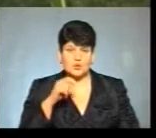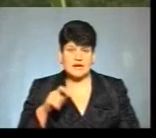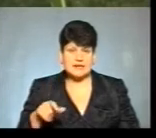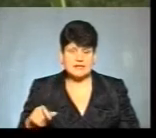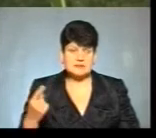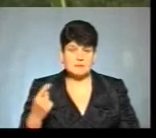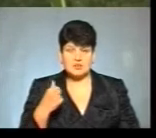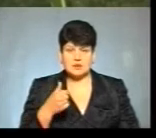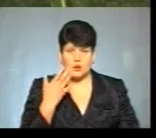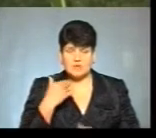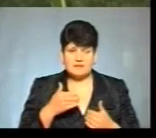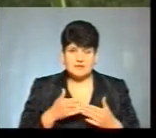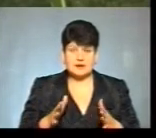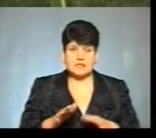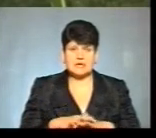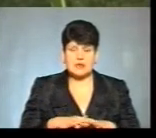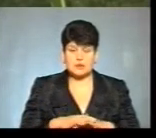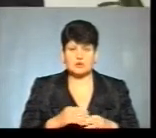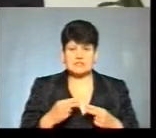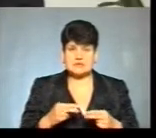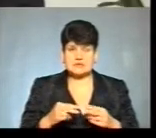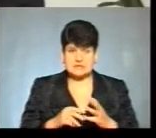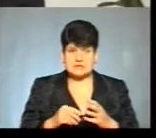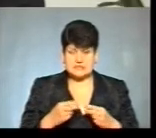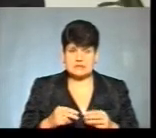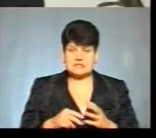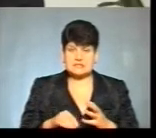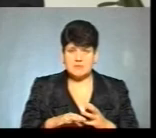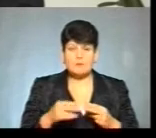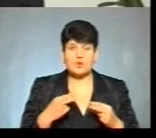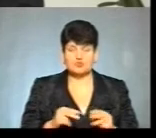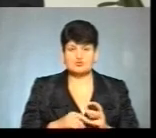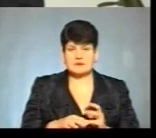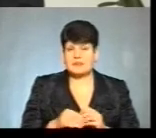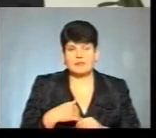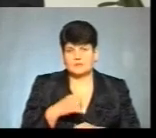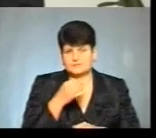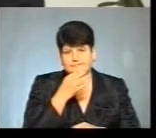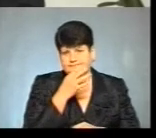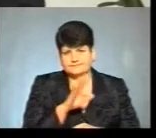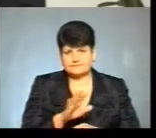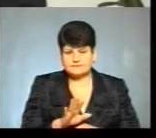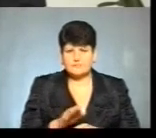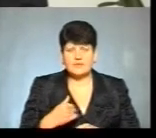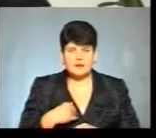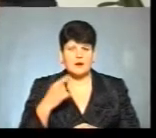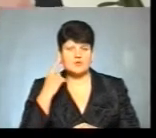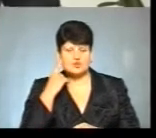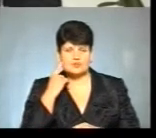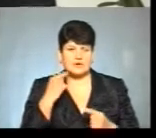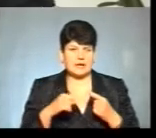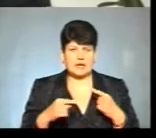перший же рік, коли відкриють ринок землі, продадуть свою землю? Ну, я навіть не можу уявити. Я можу сказати, що я чую там